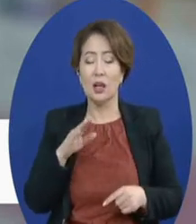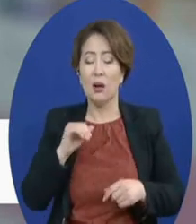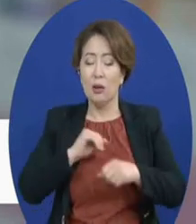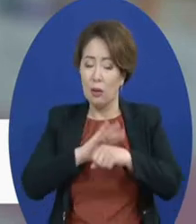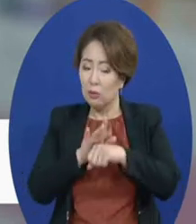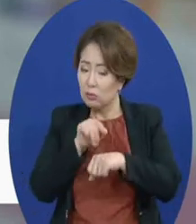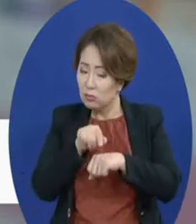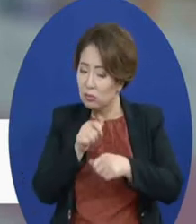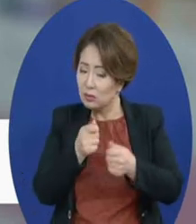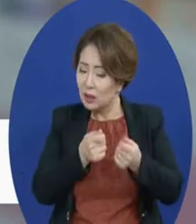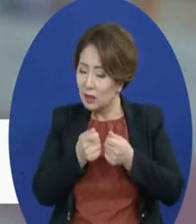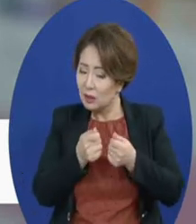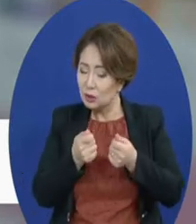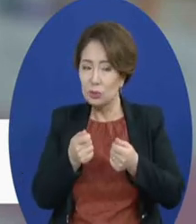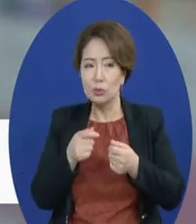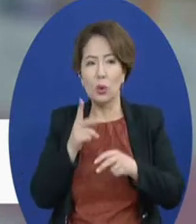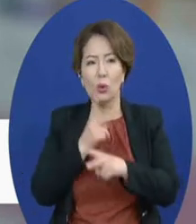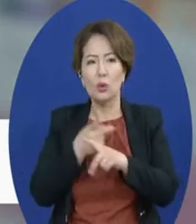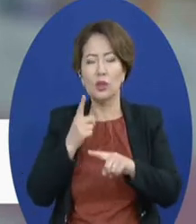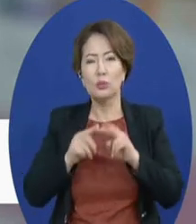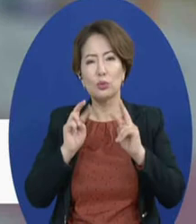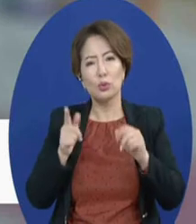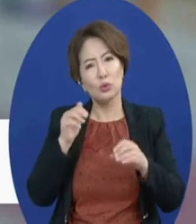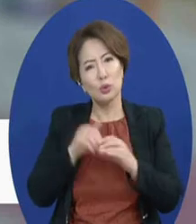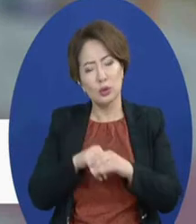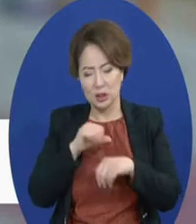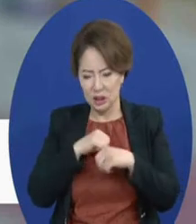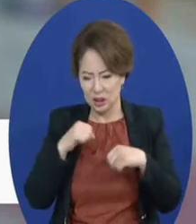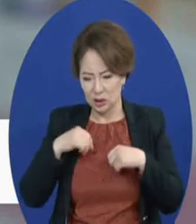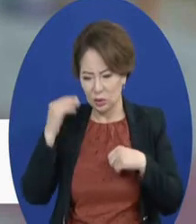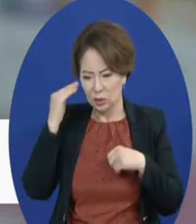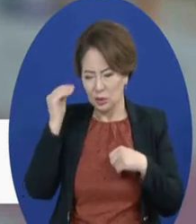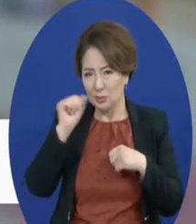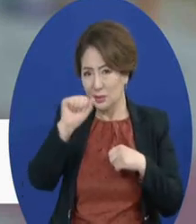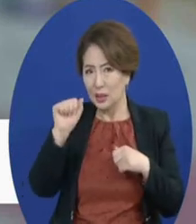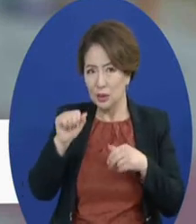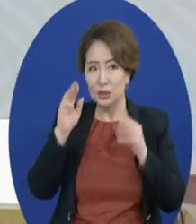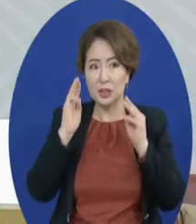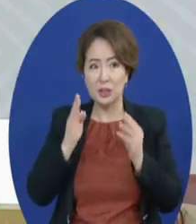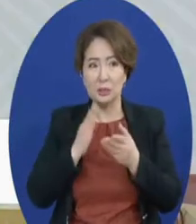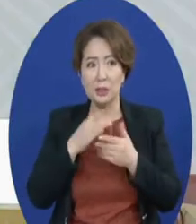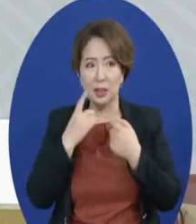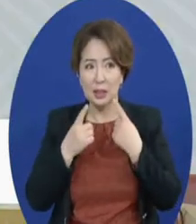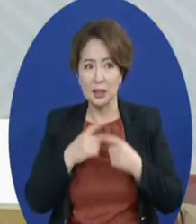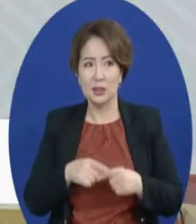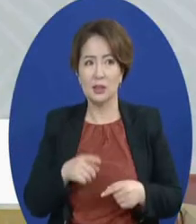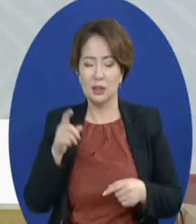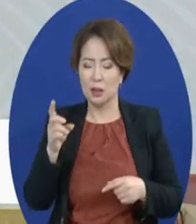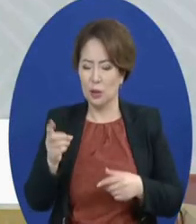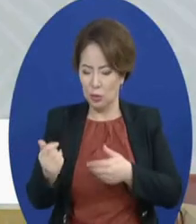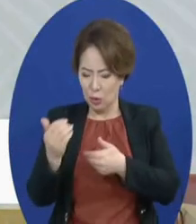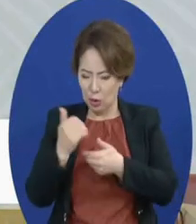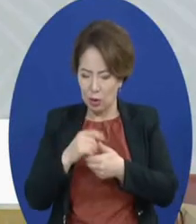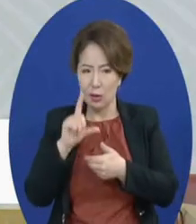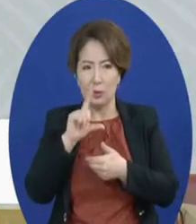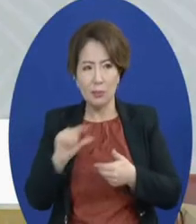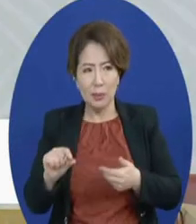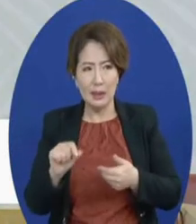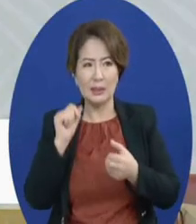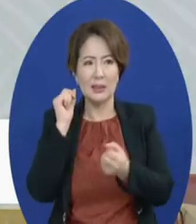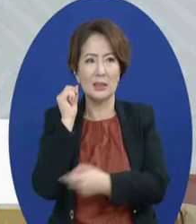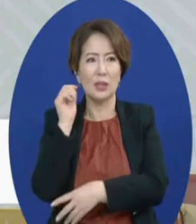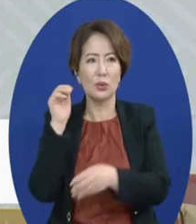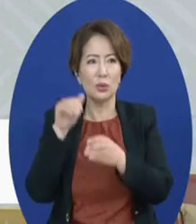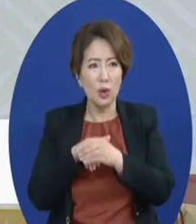үеийн харилцааг зохицуулсан хувьд нэмэлт өөрчлөлт оруулж иргэдийн өмнө тулгымцсан асуудлыг шийдвэрлэж байгааг хэлсэн юм. Энэ орлого нь хумигдсан ядуурлын